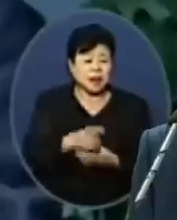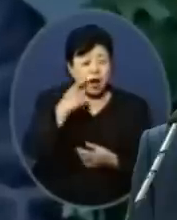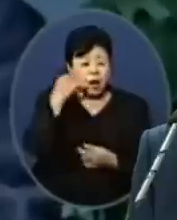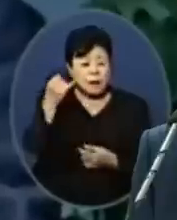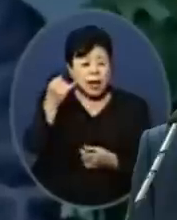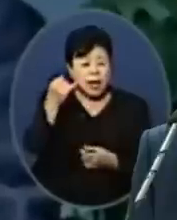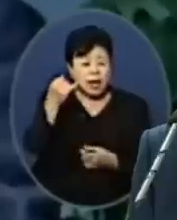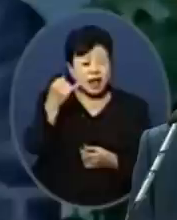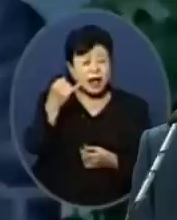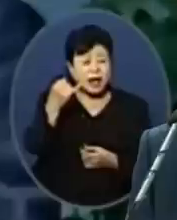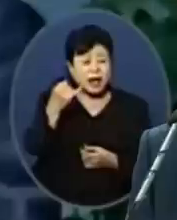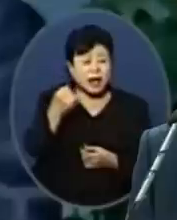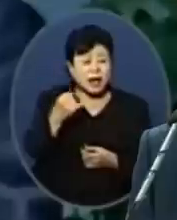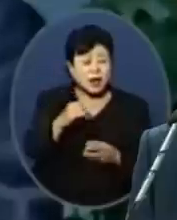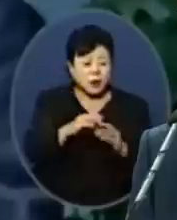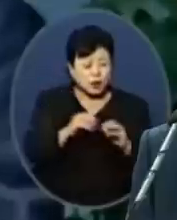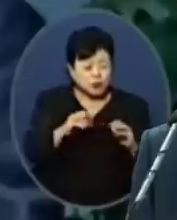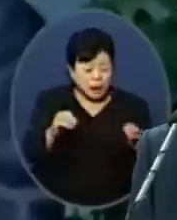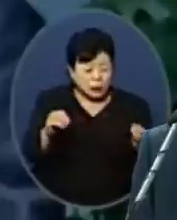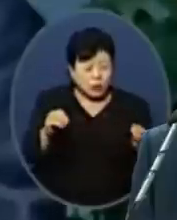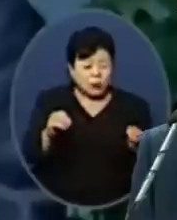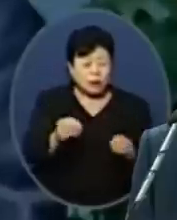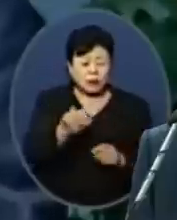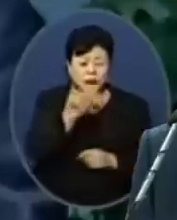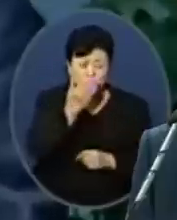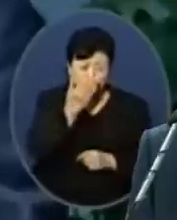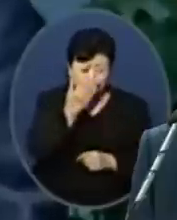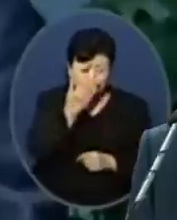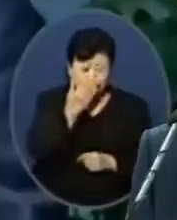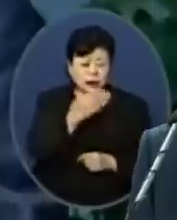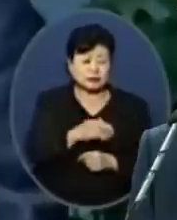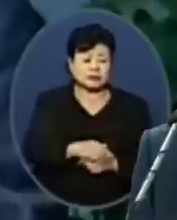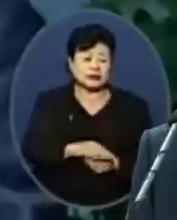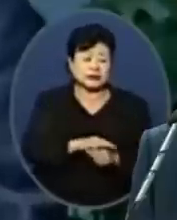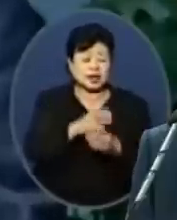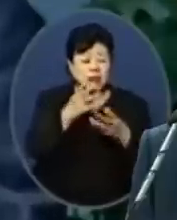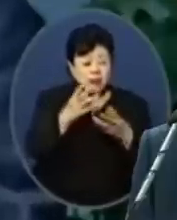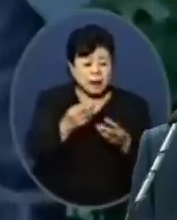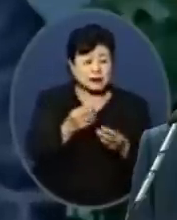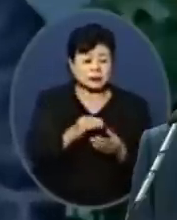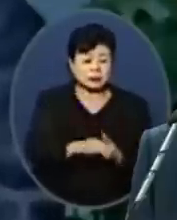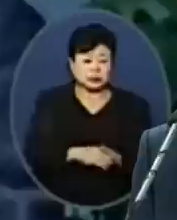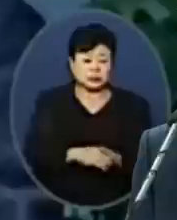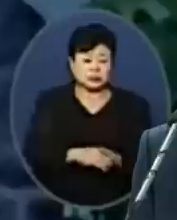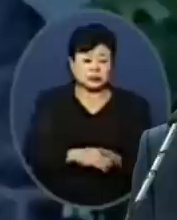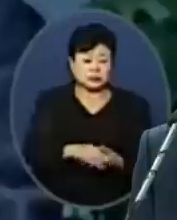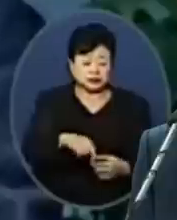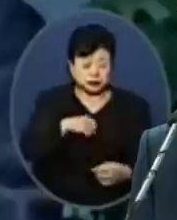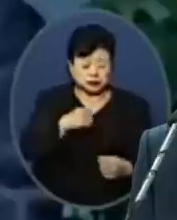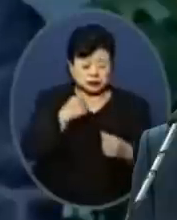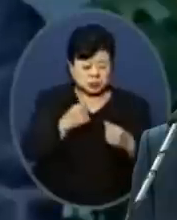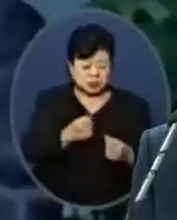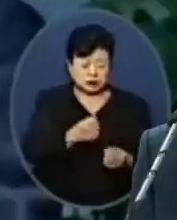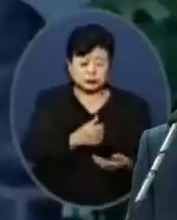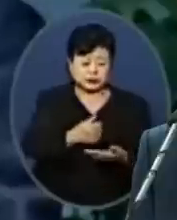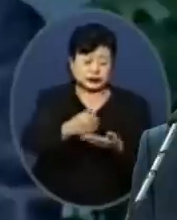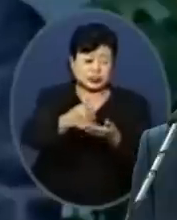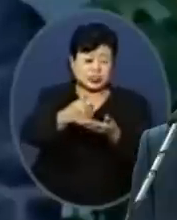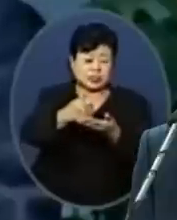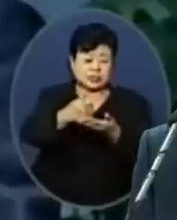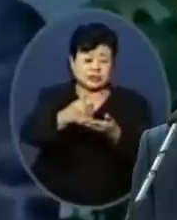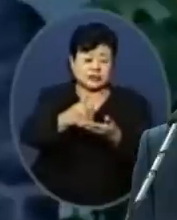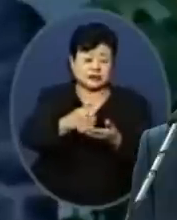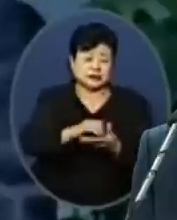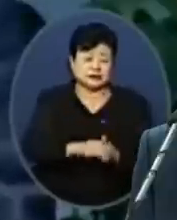어머니는 그렇게 온유하고 겸손하고 사랑이 많으시고 의롭게 살아신 분이